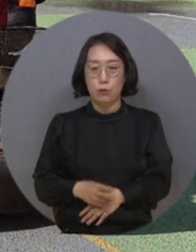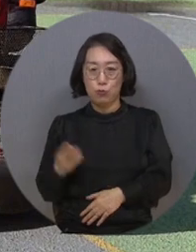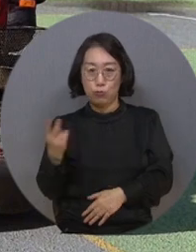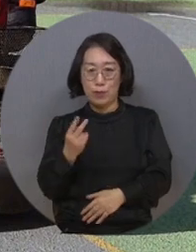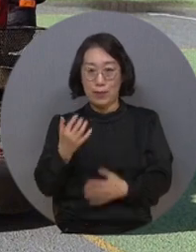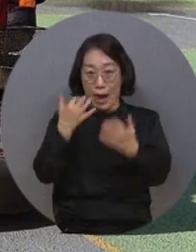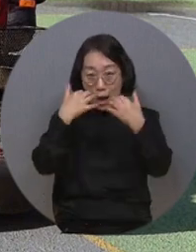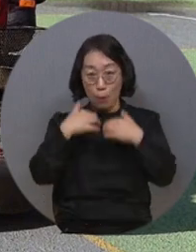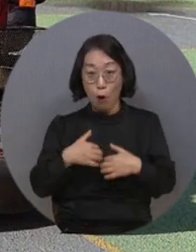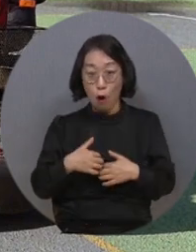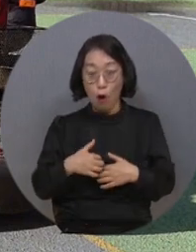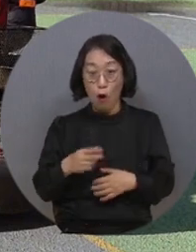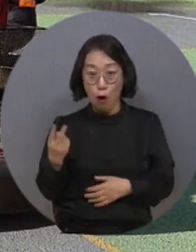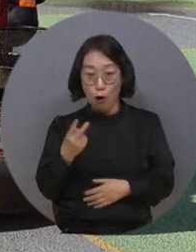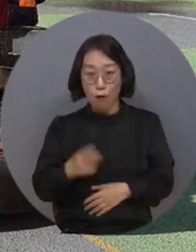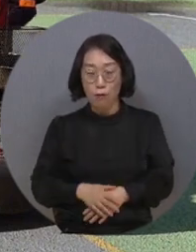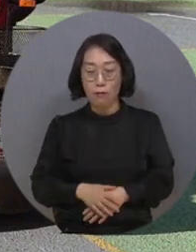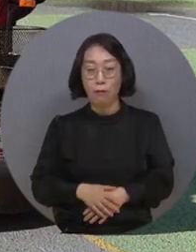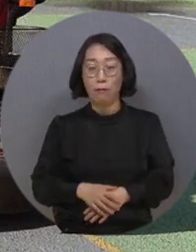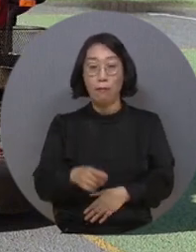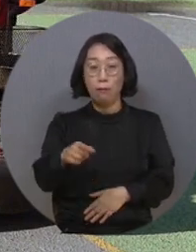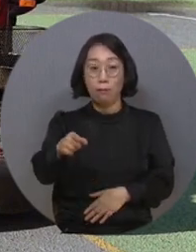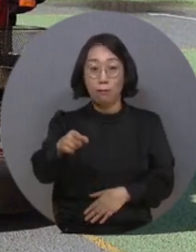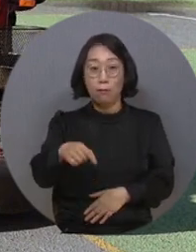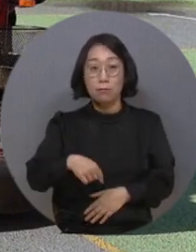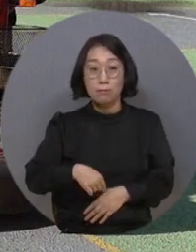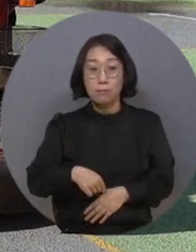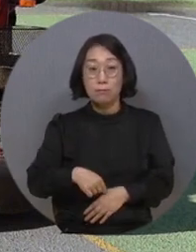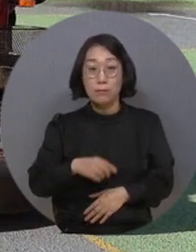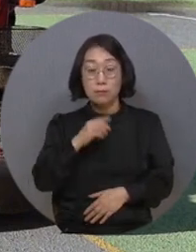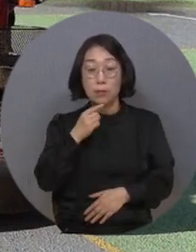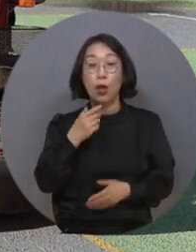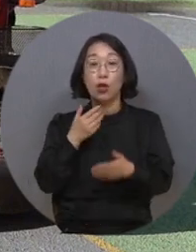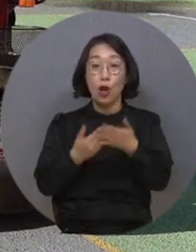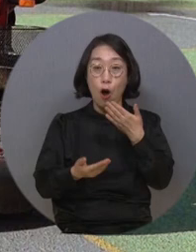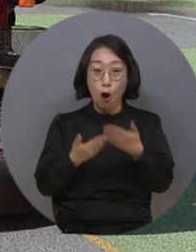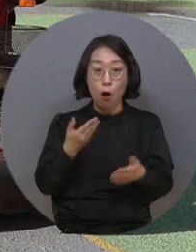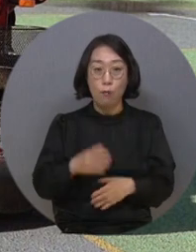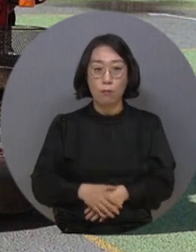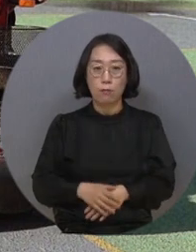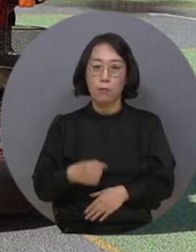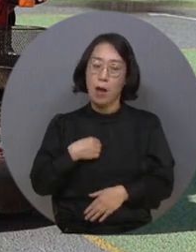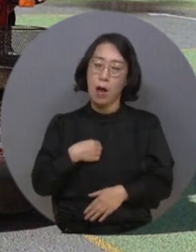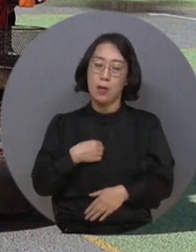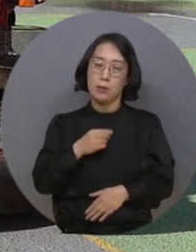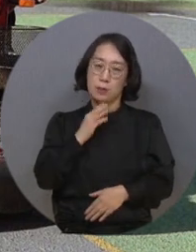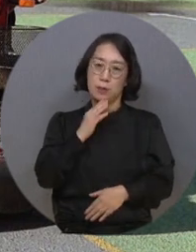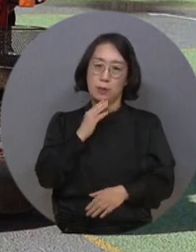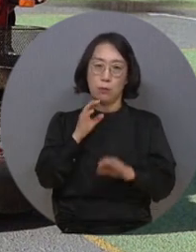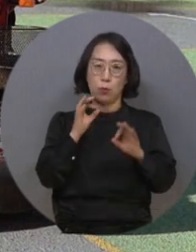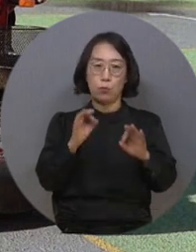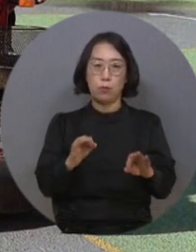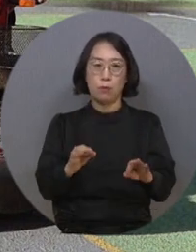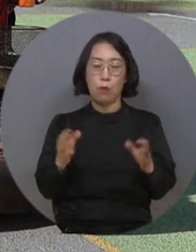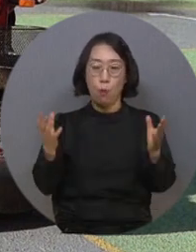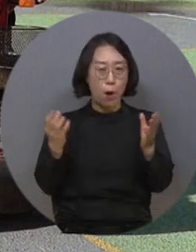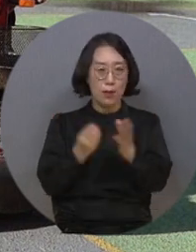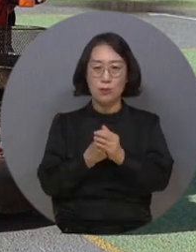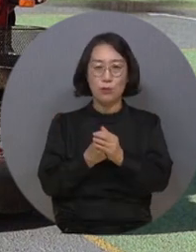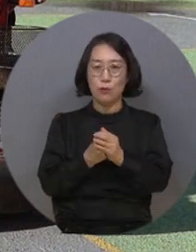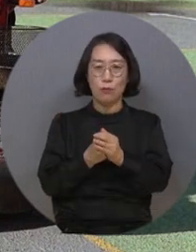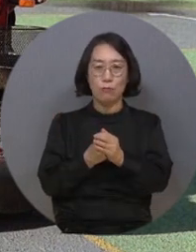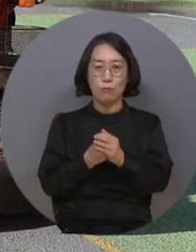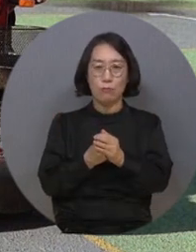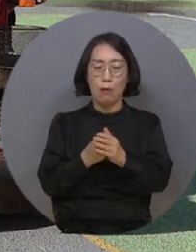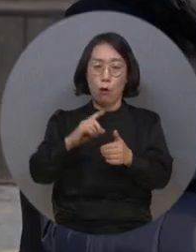나는 약간 자신 있어. 아니 이거 타고 다니시는 분, 네. 경험하시는 분, 와 저는 보기에는 진짜 완전 스포츠 같, 세단